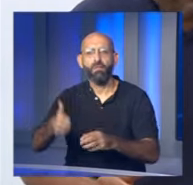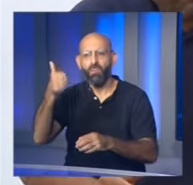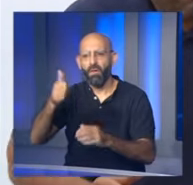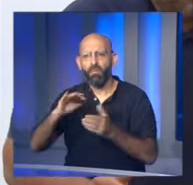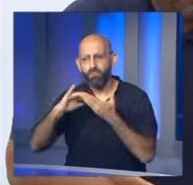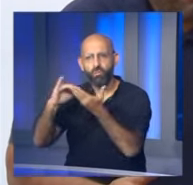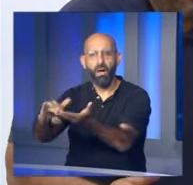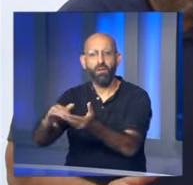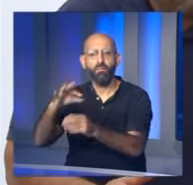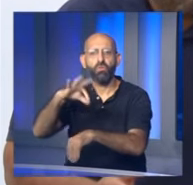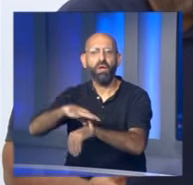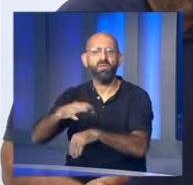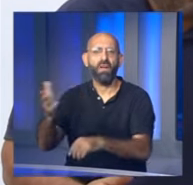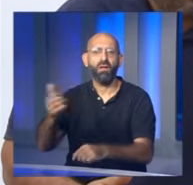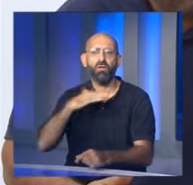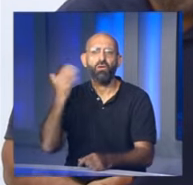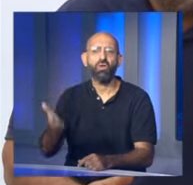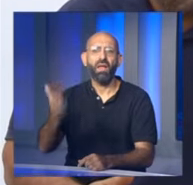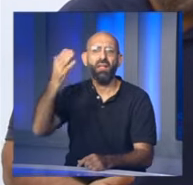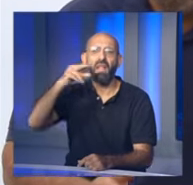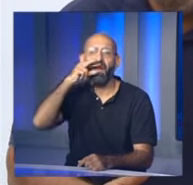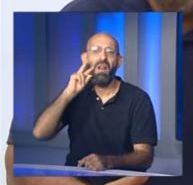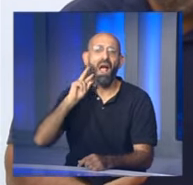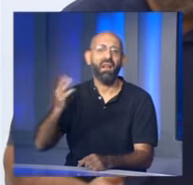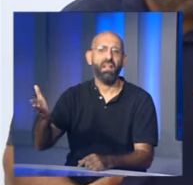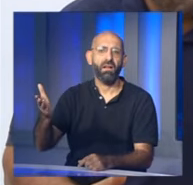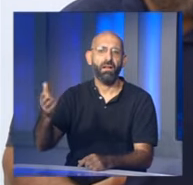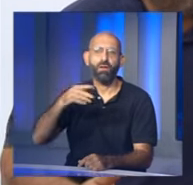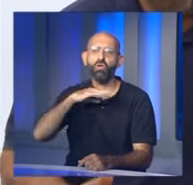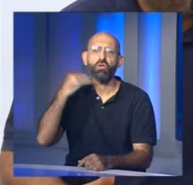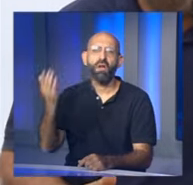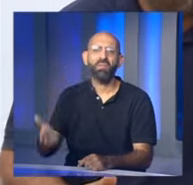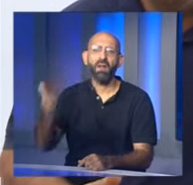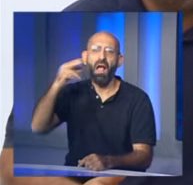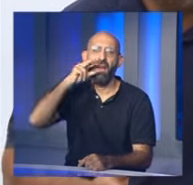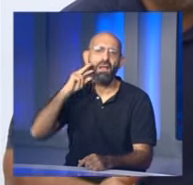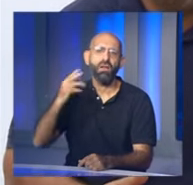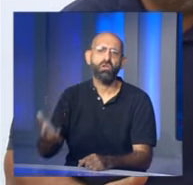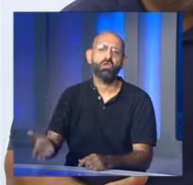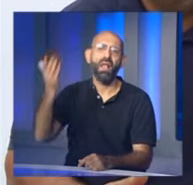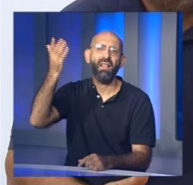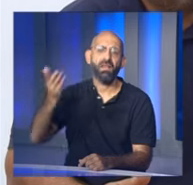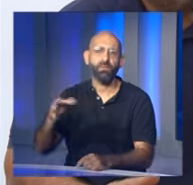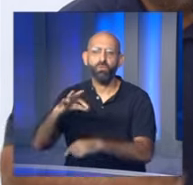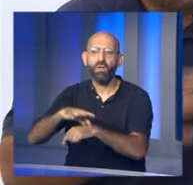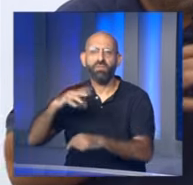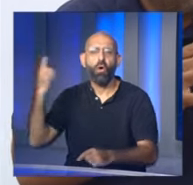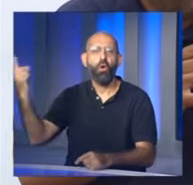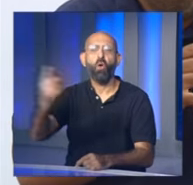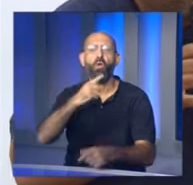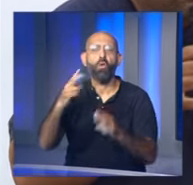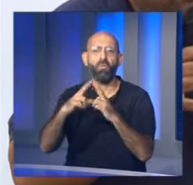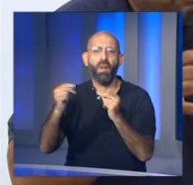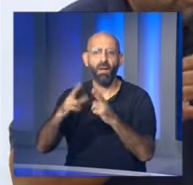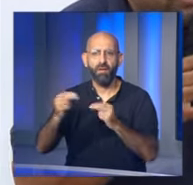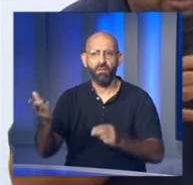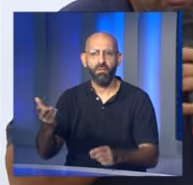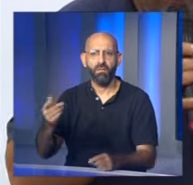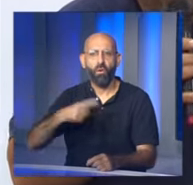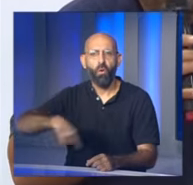من مستشفى الشهيد رفيق الحريري الشهيد المقاوم رفيق الحريري مستشفى كل الوطن